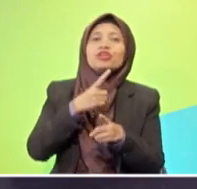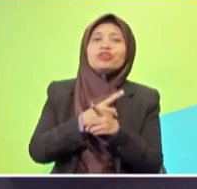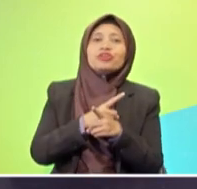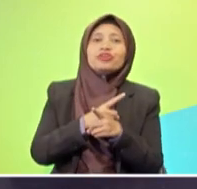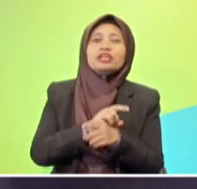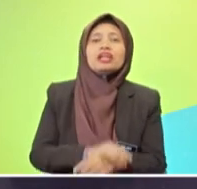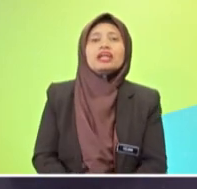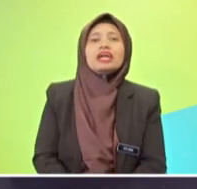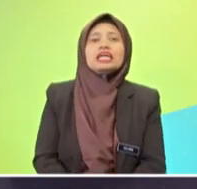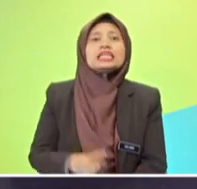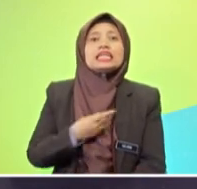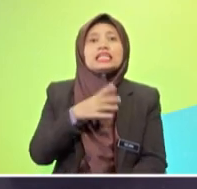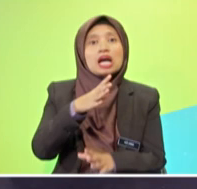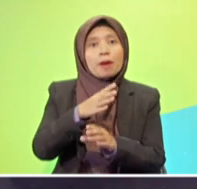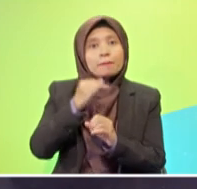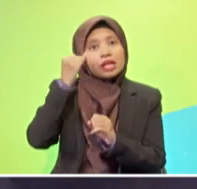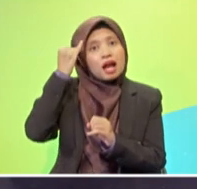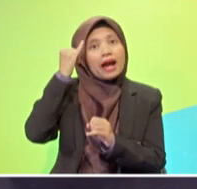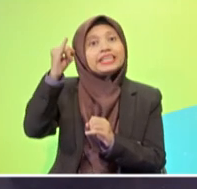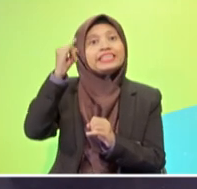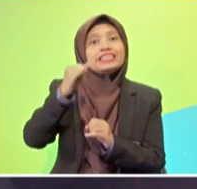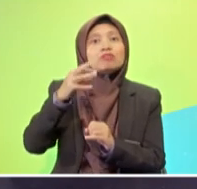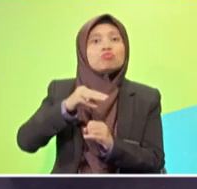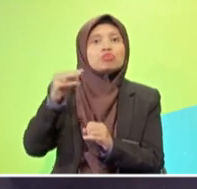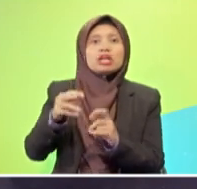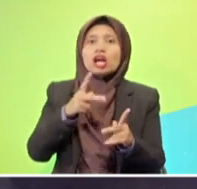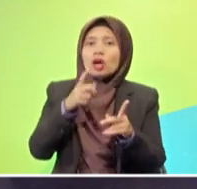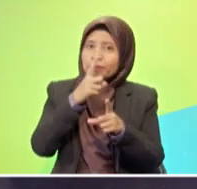kita ambil ID murid Citra